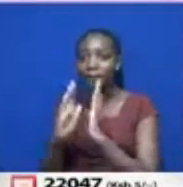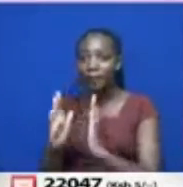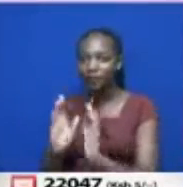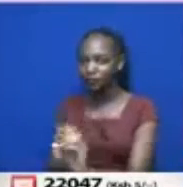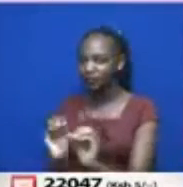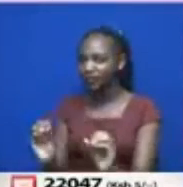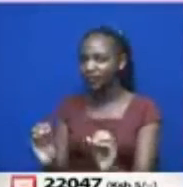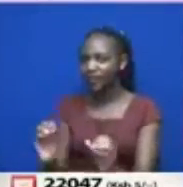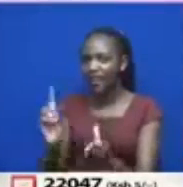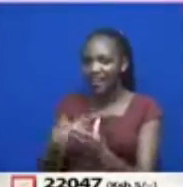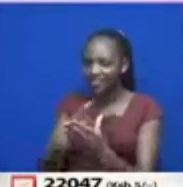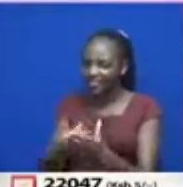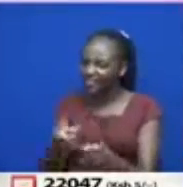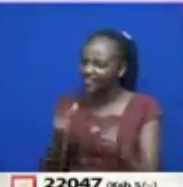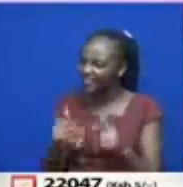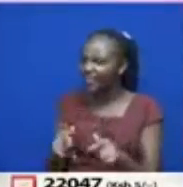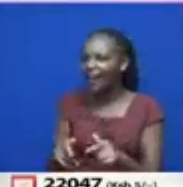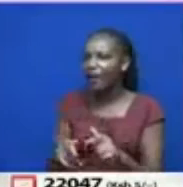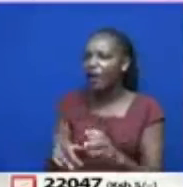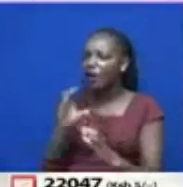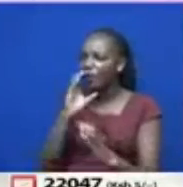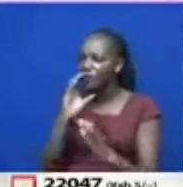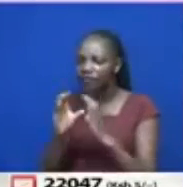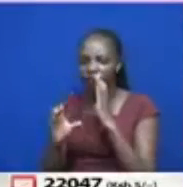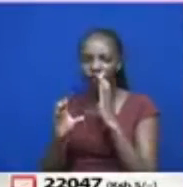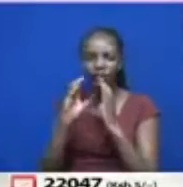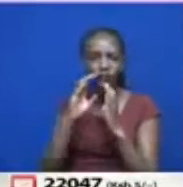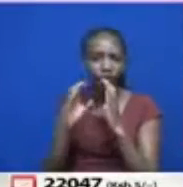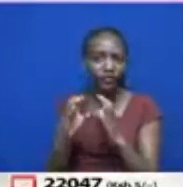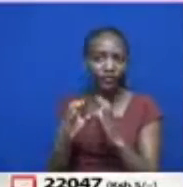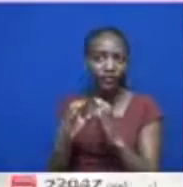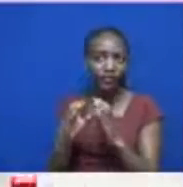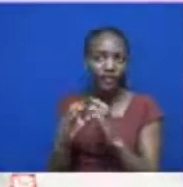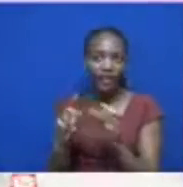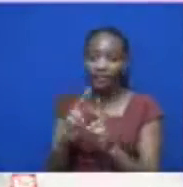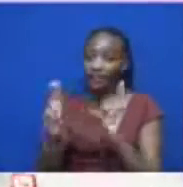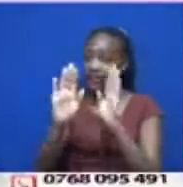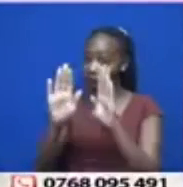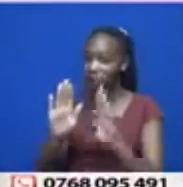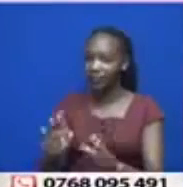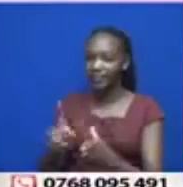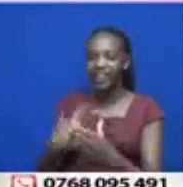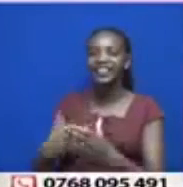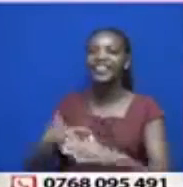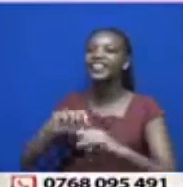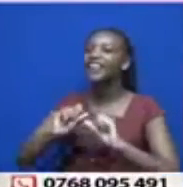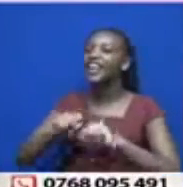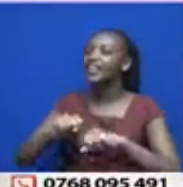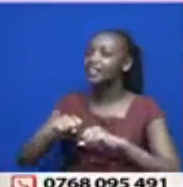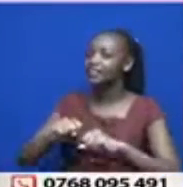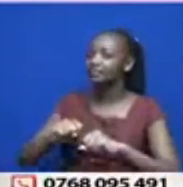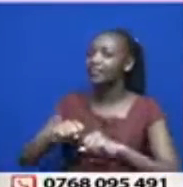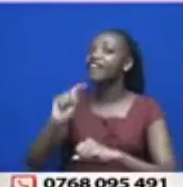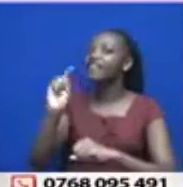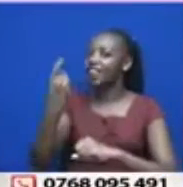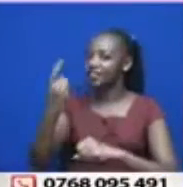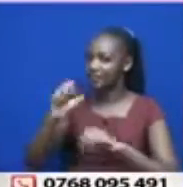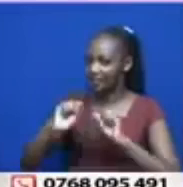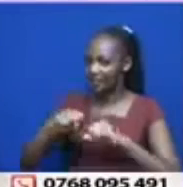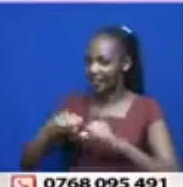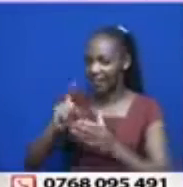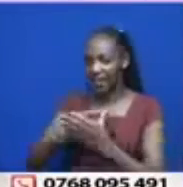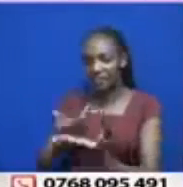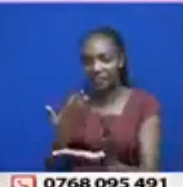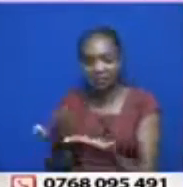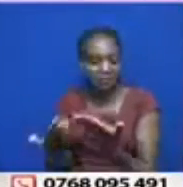ni katika mchakato kama hizi, mazungumzo kama haya, uh-huh, ndio watajaribu ku build consensus, uh-huh, kwanza kukubaliana, uh-huh, alafu pengine